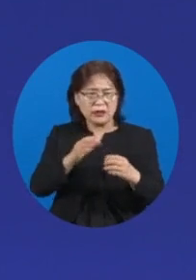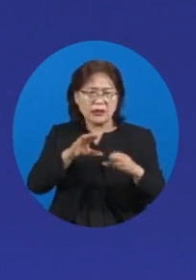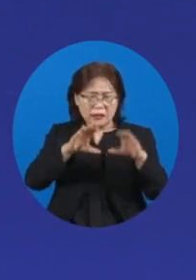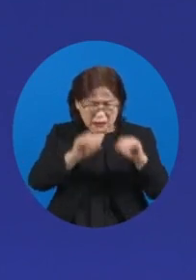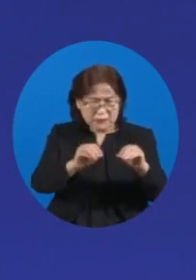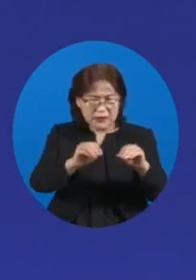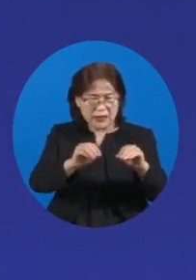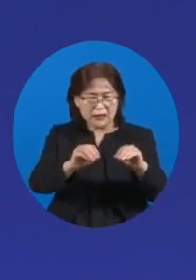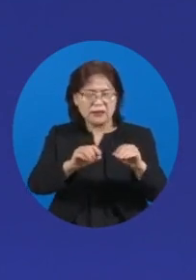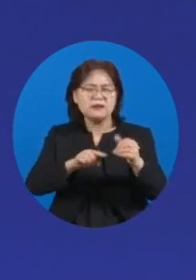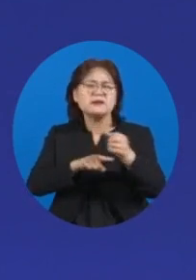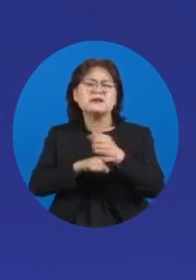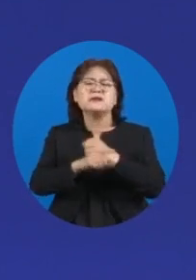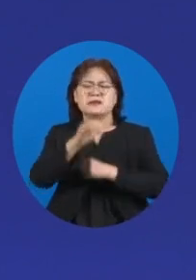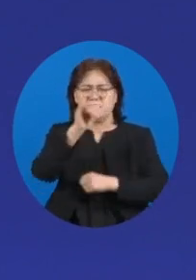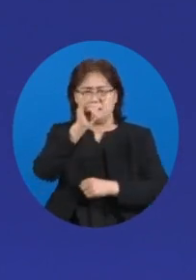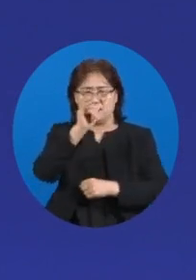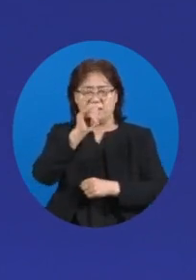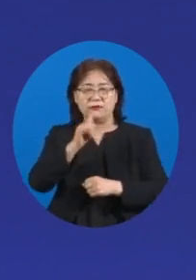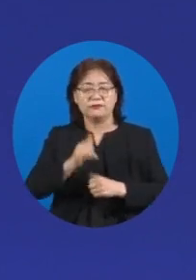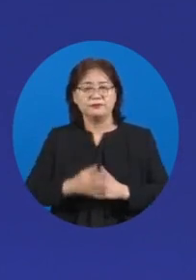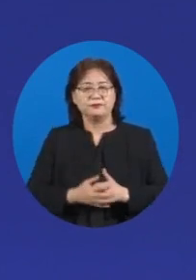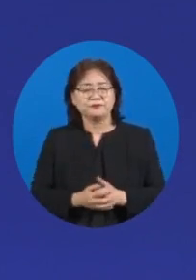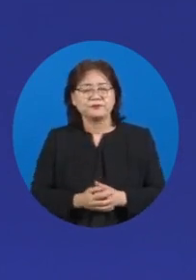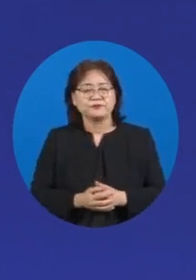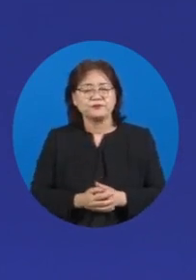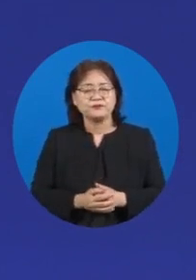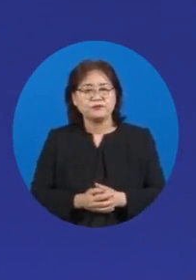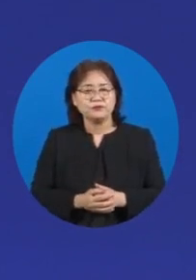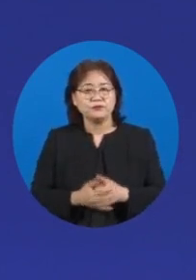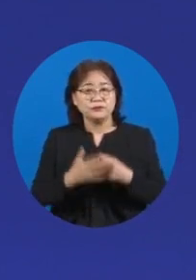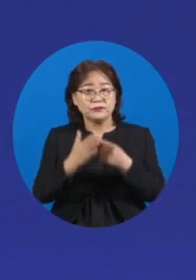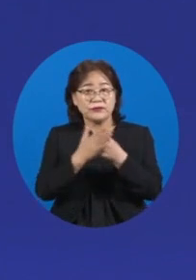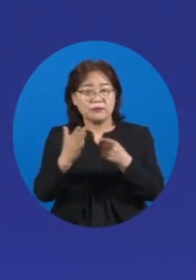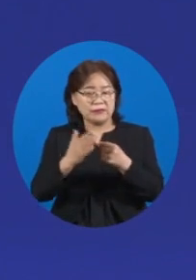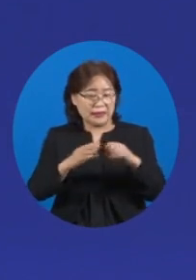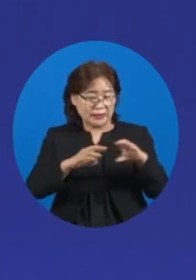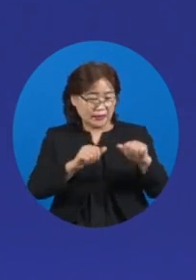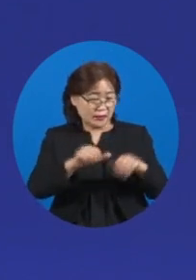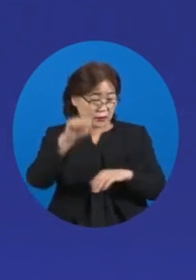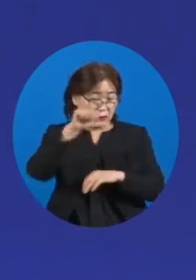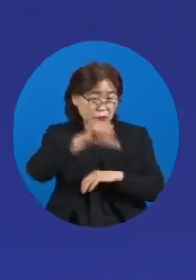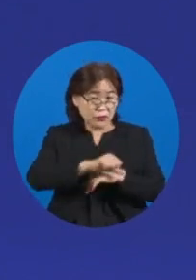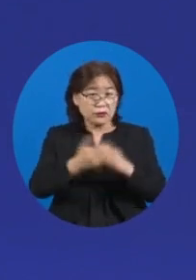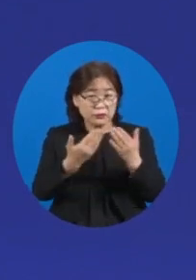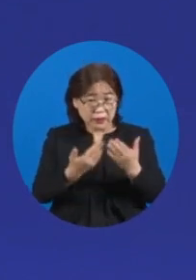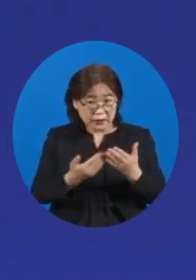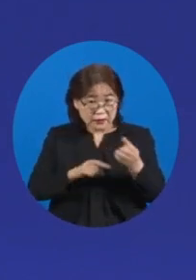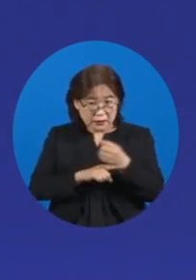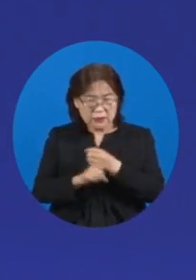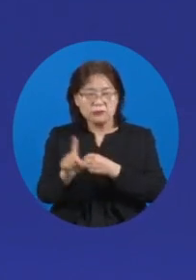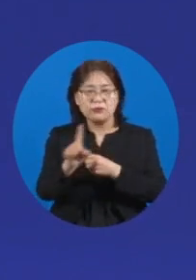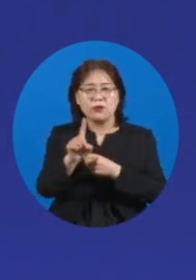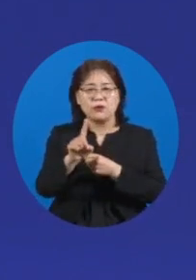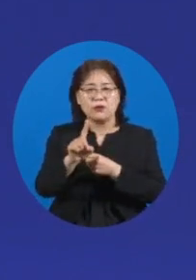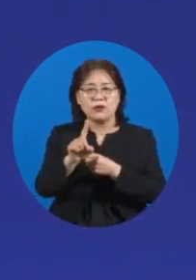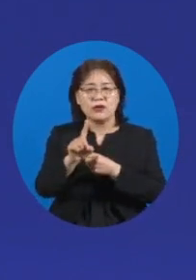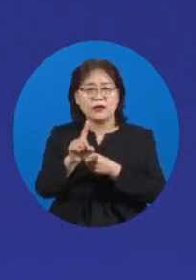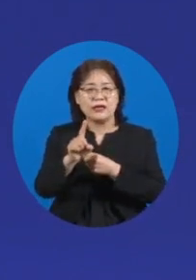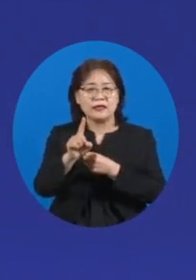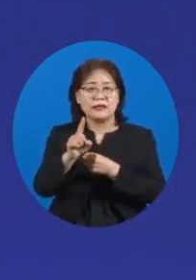하다 라고 하는 뜻을 가지고 있습니다 그러므로 땅이 저주를 받았다 라고 하는 것은